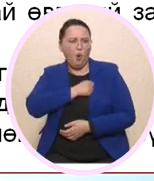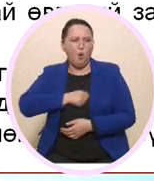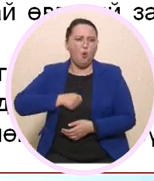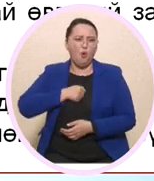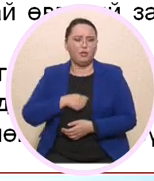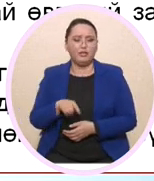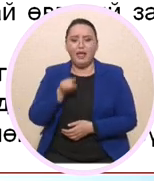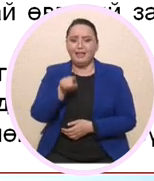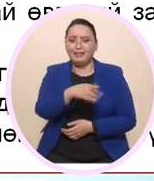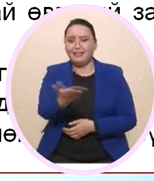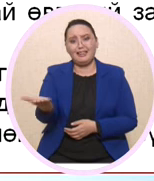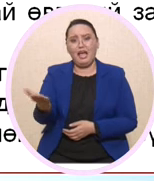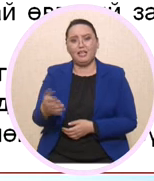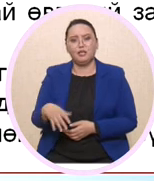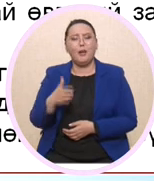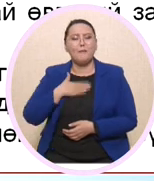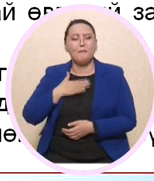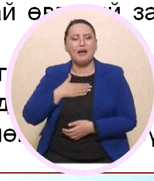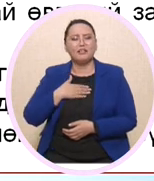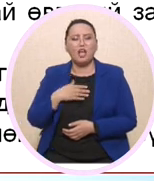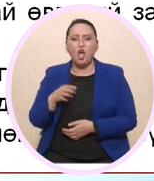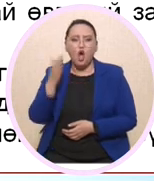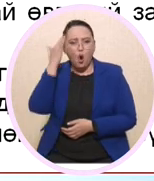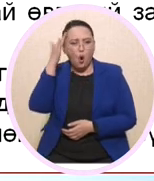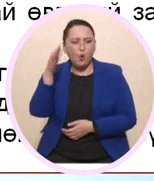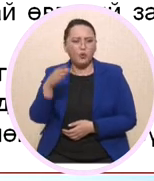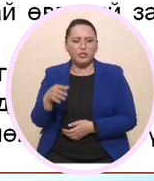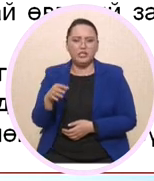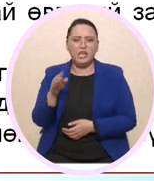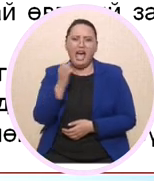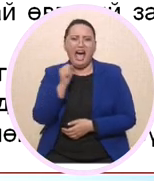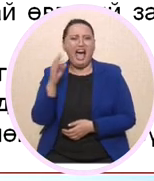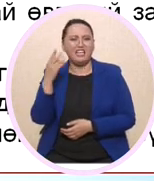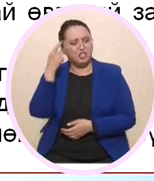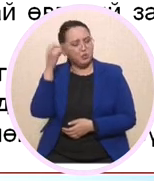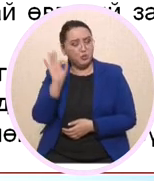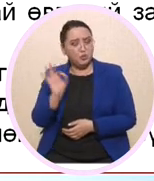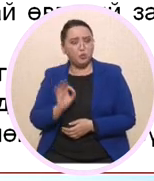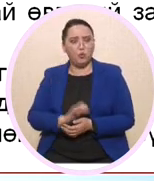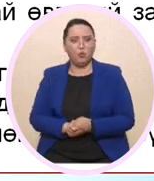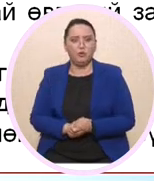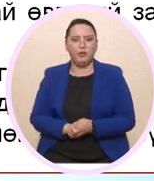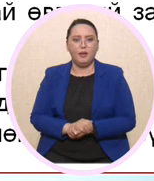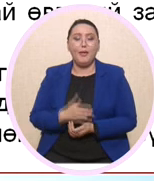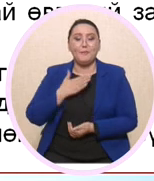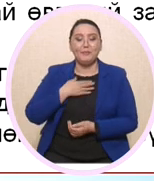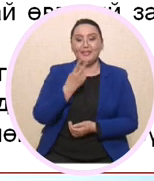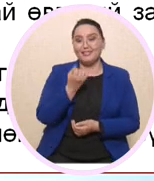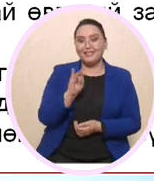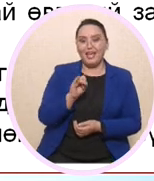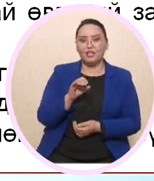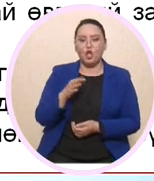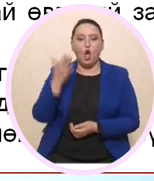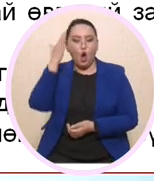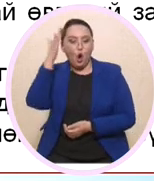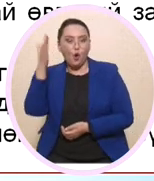аргагүй. Манай өвгний занг мэдхгүй. Би цаанд өвгөн маань балга тагш юмд дуртай ийм л